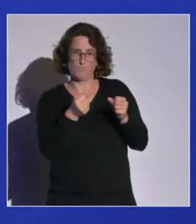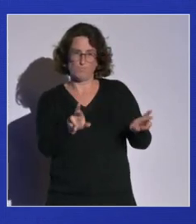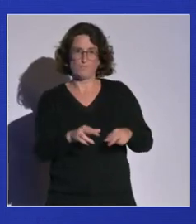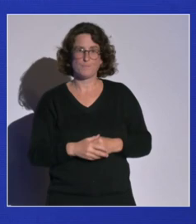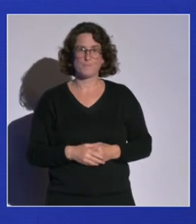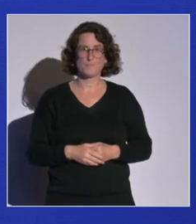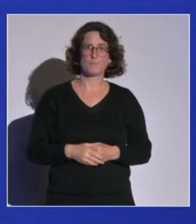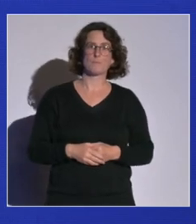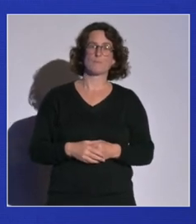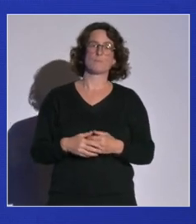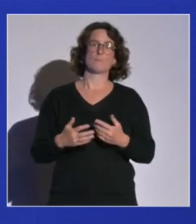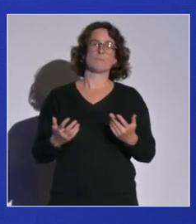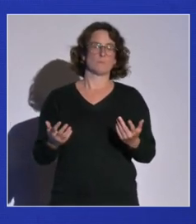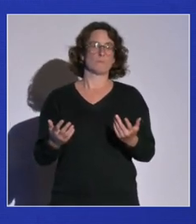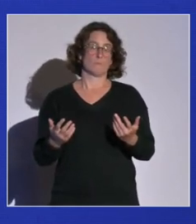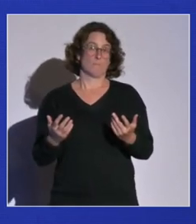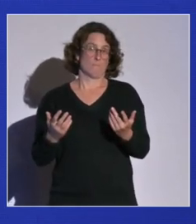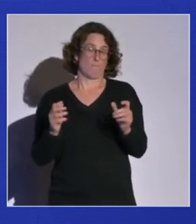faire. C'est